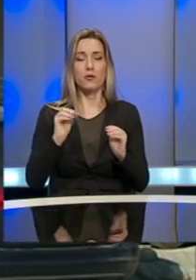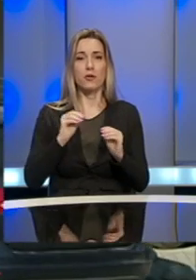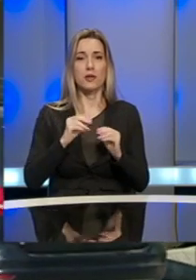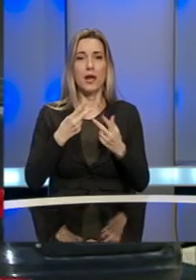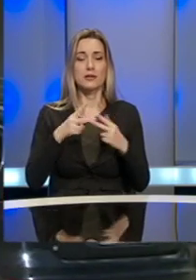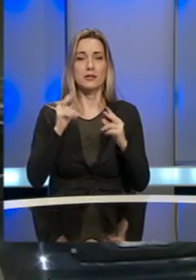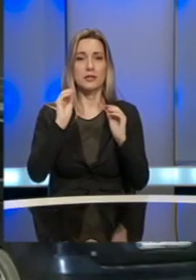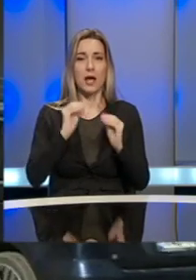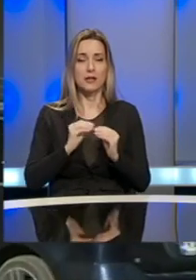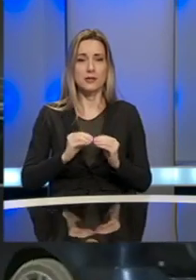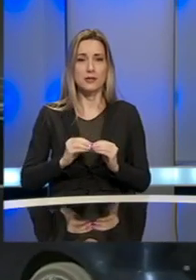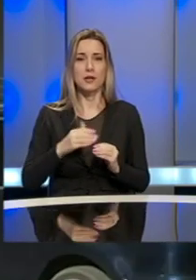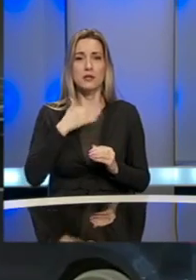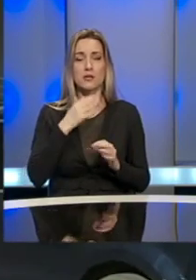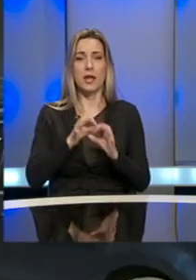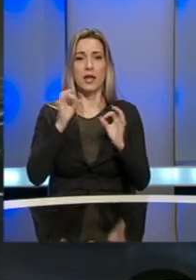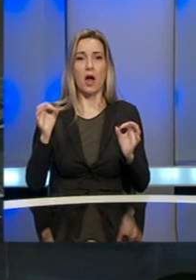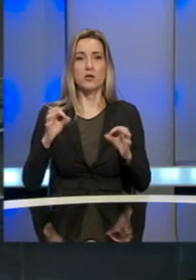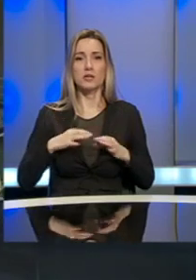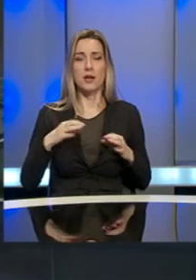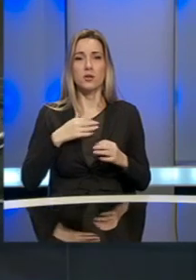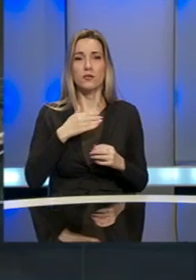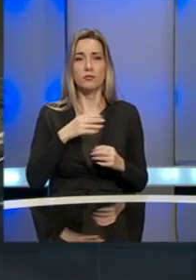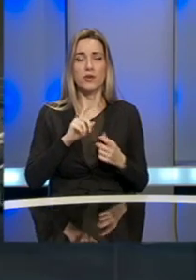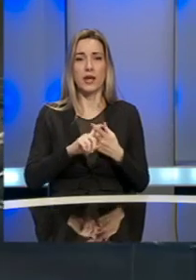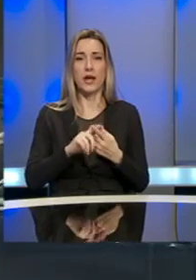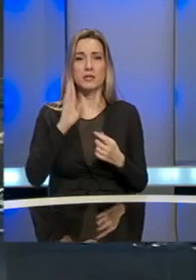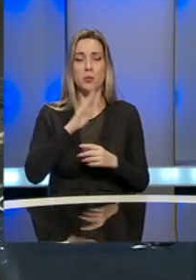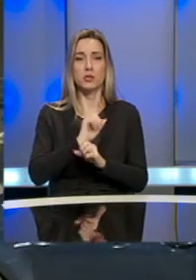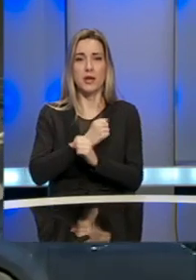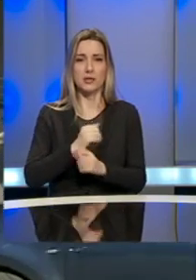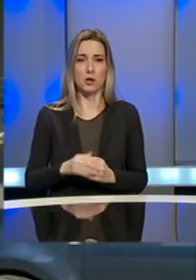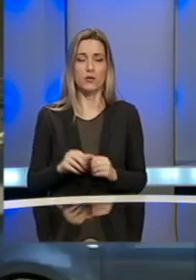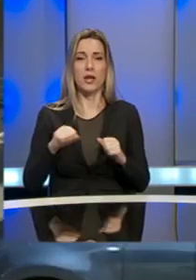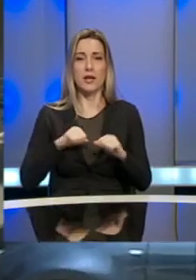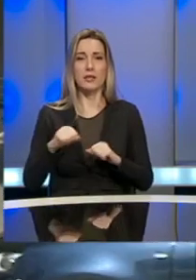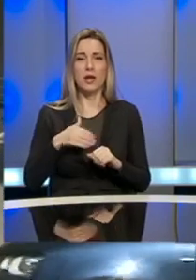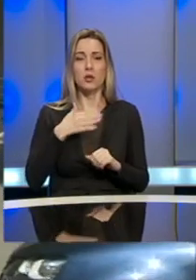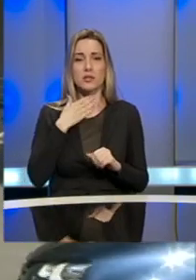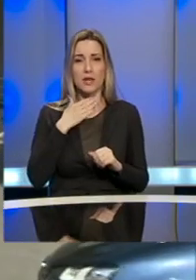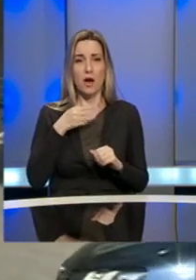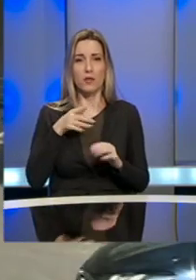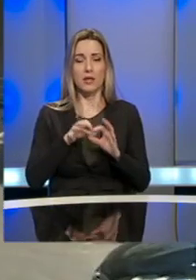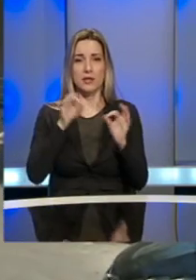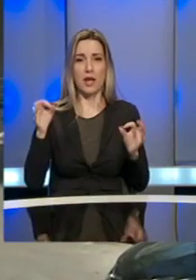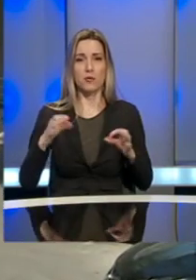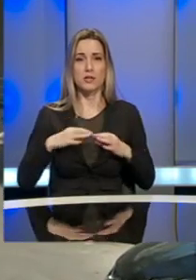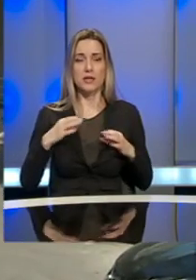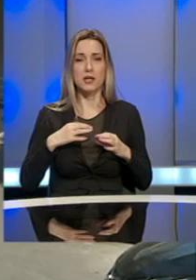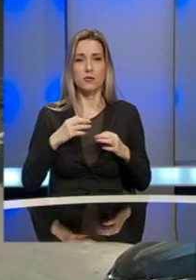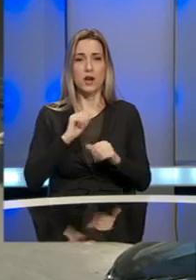Zavoda za javno zdravstvo Federacije Bosne i Hercegovine. Direktor Zavoda za javno